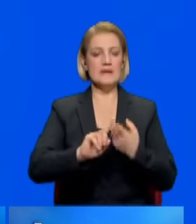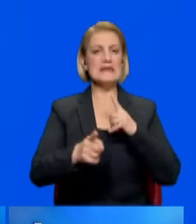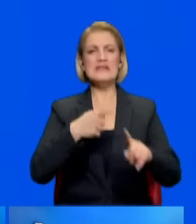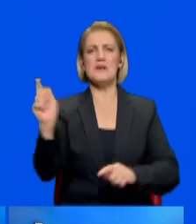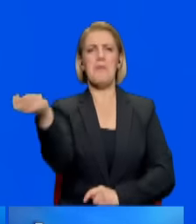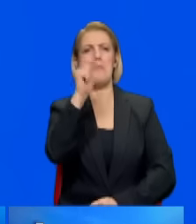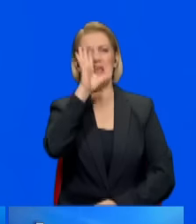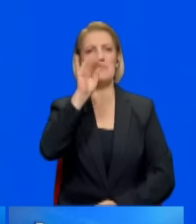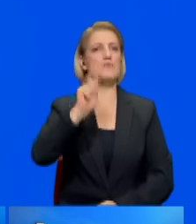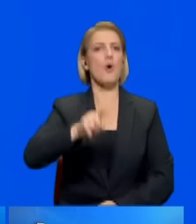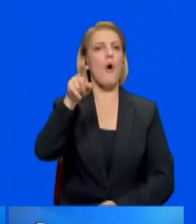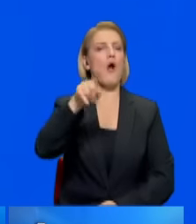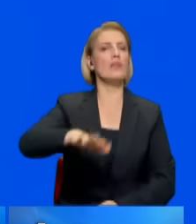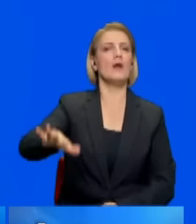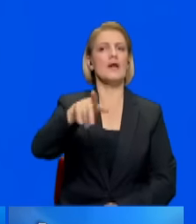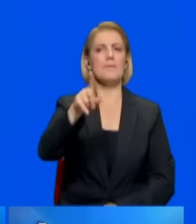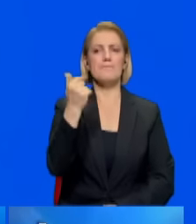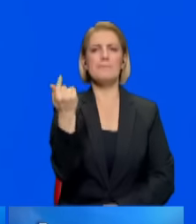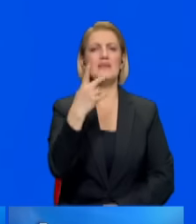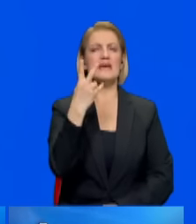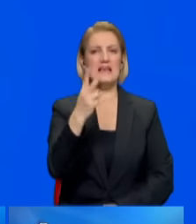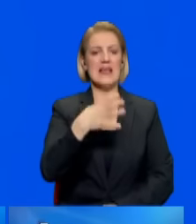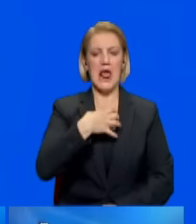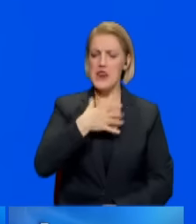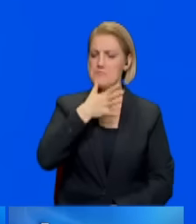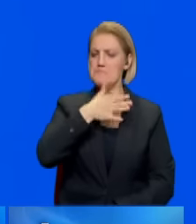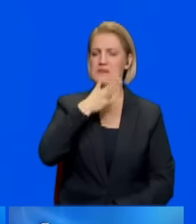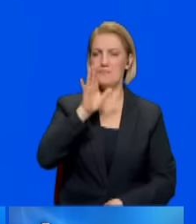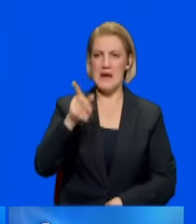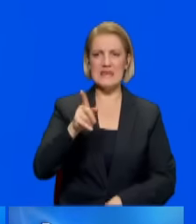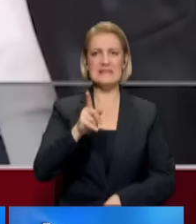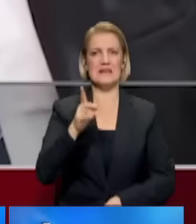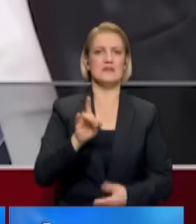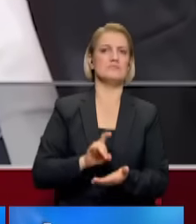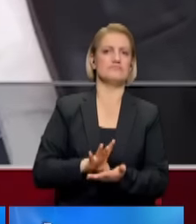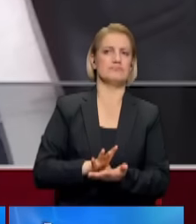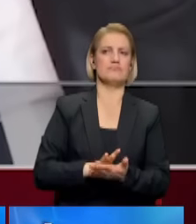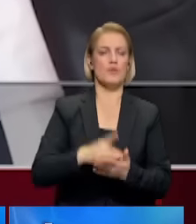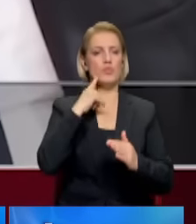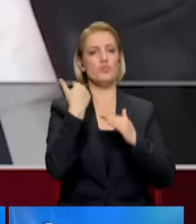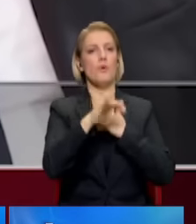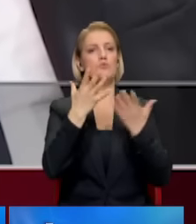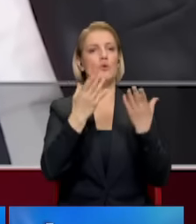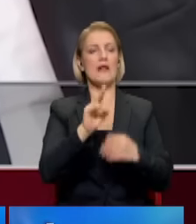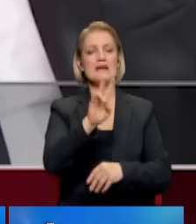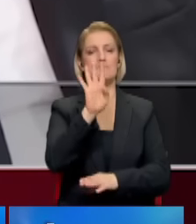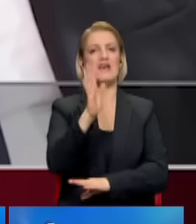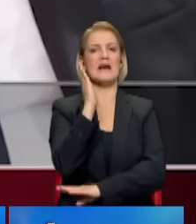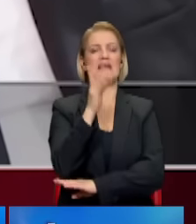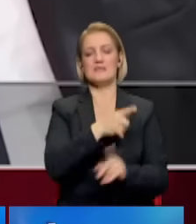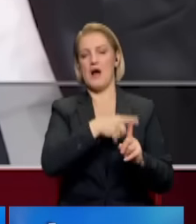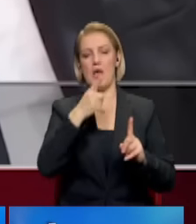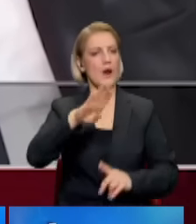kime çekiyorsun? Oradaki birkaç tane kendini bilmez temizlenecek. Toplum olarak 25 Kasım'a